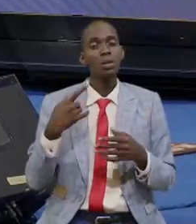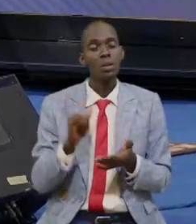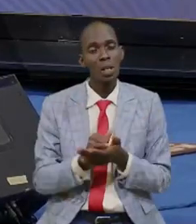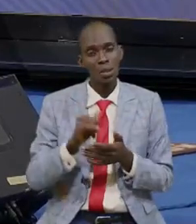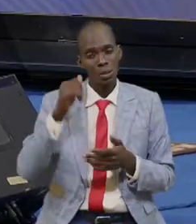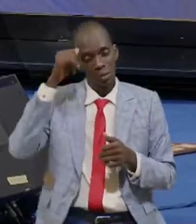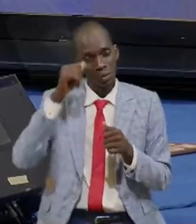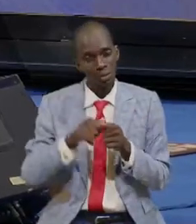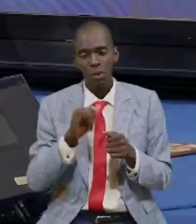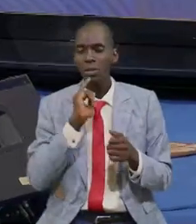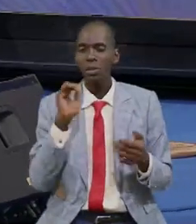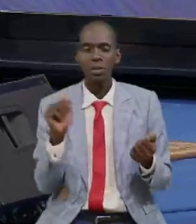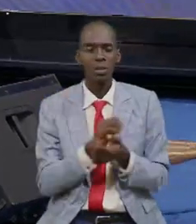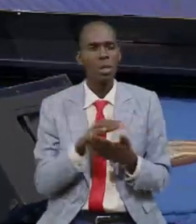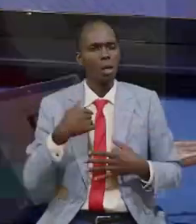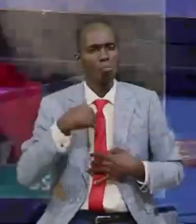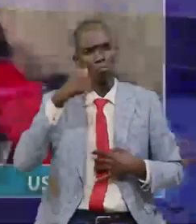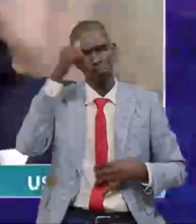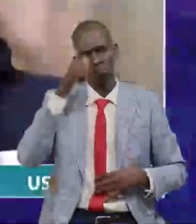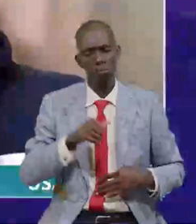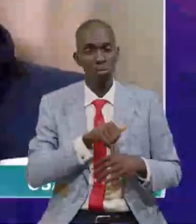souvenir est détruit.